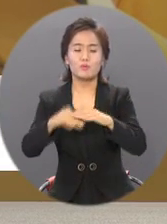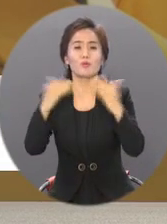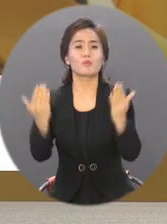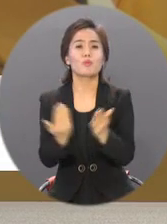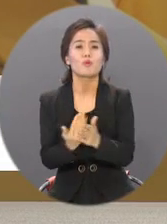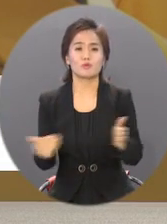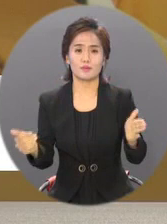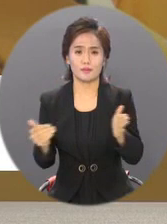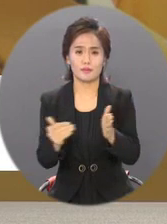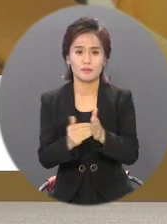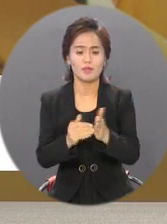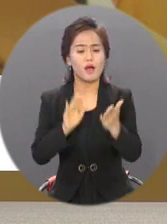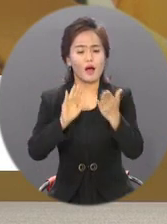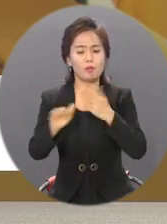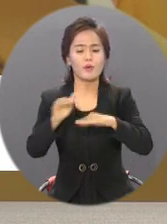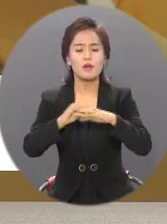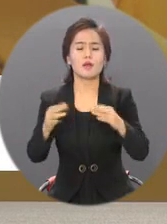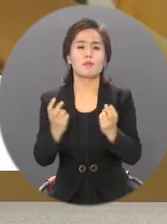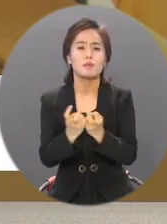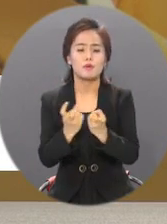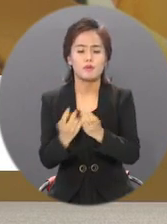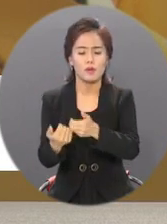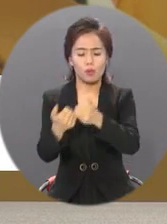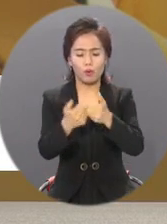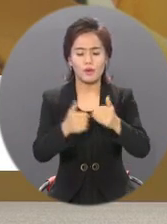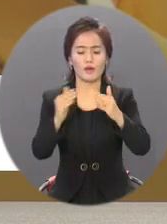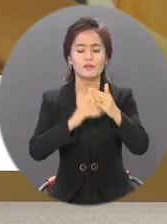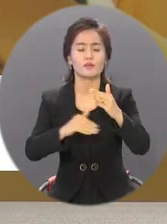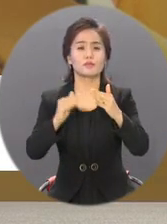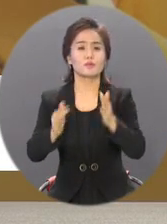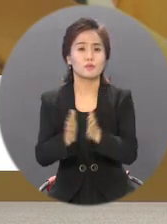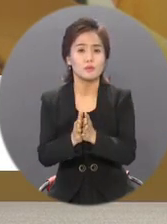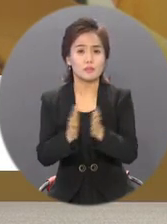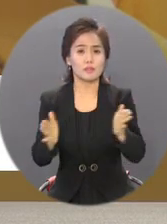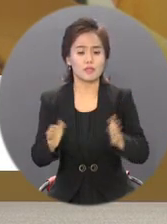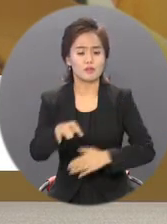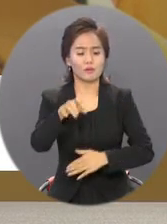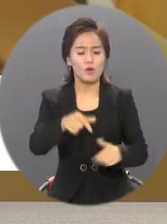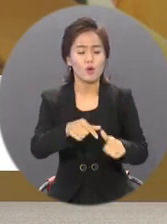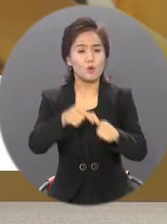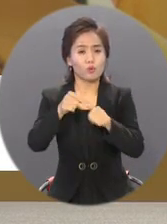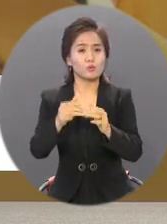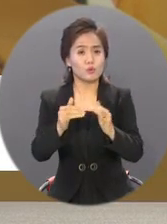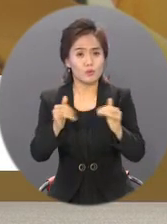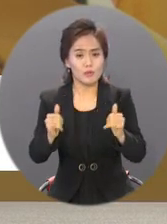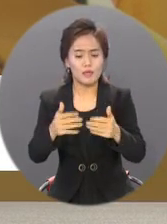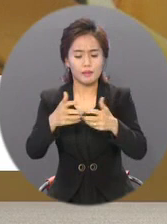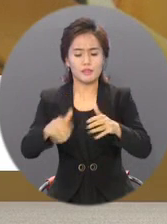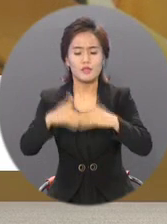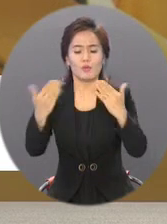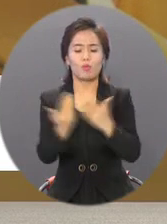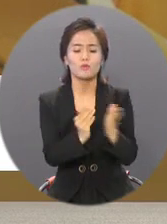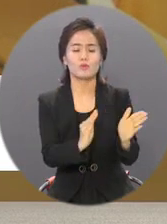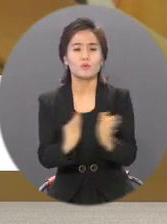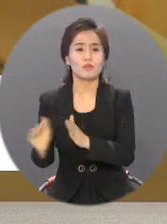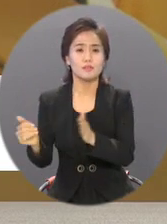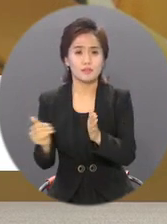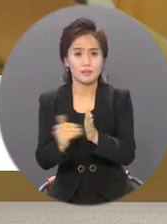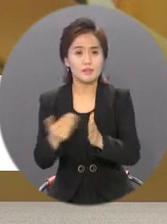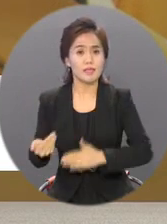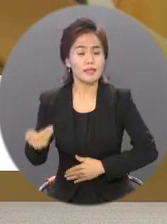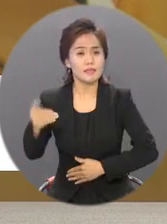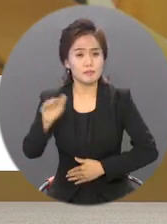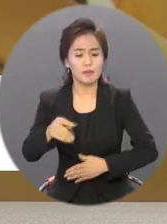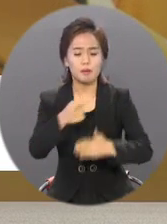후속대책 에 대한 논의가 본격화 하고 있습니다 현장에서는 구조 대왕과 장비가 모두 철수 했는데요